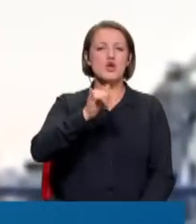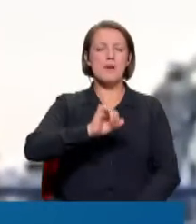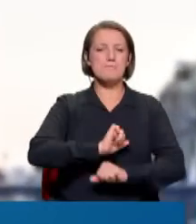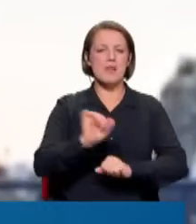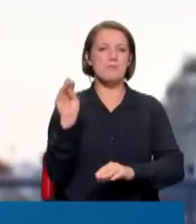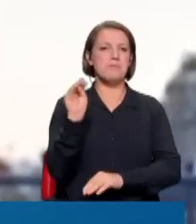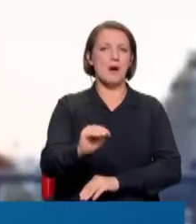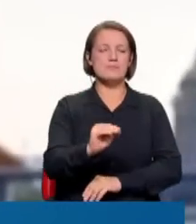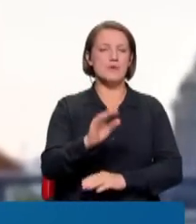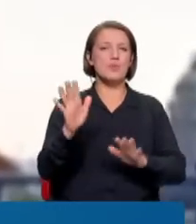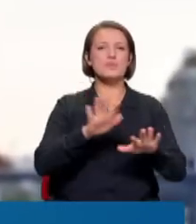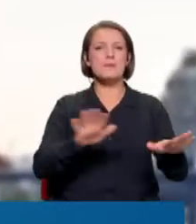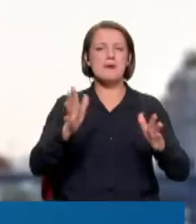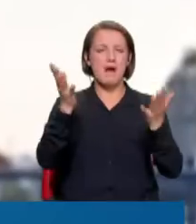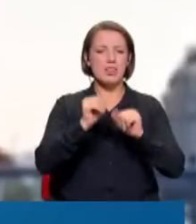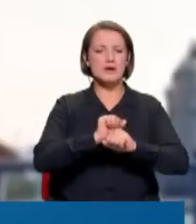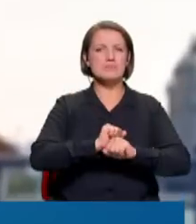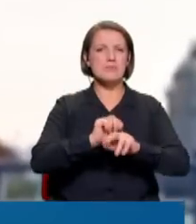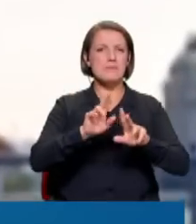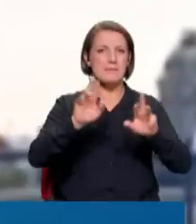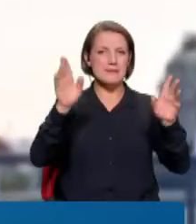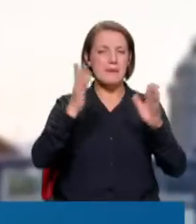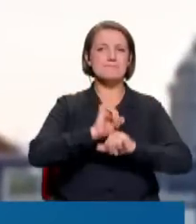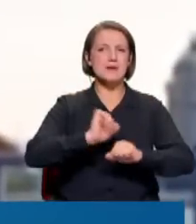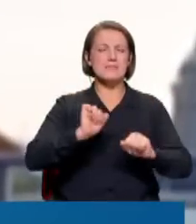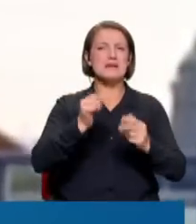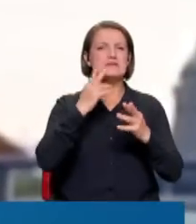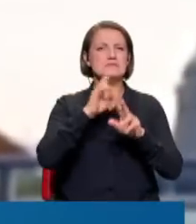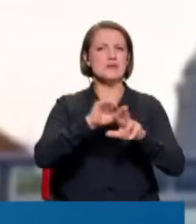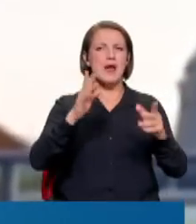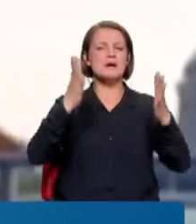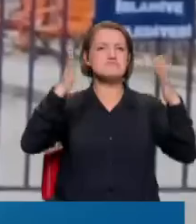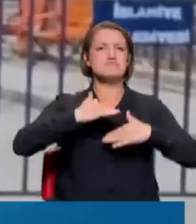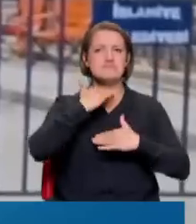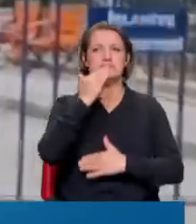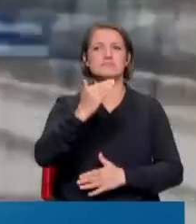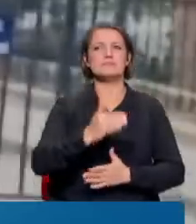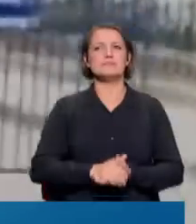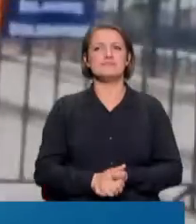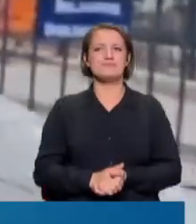mahalledeyiz depremde aldığı hasarın üstüne patlatmanın yaşattığı tahribat da binayı